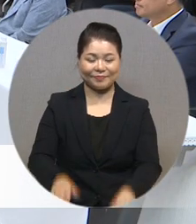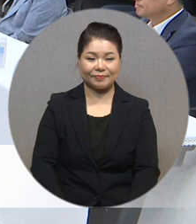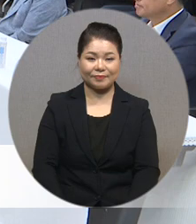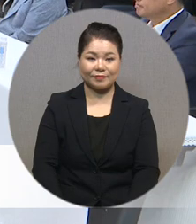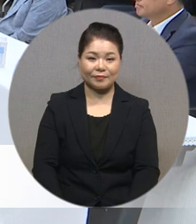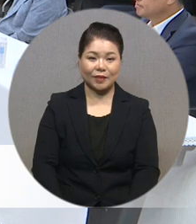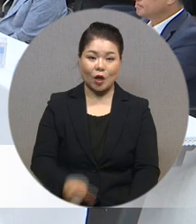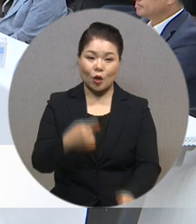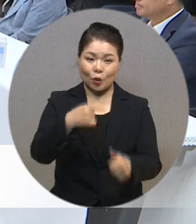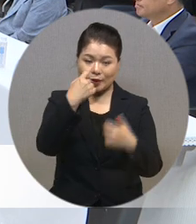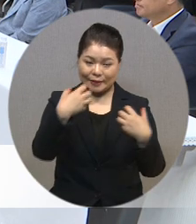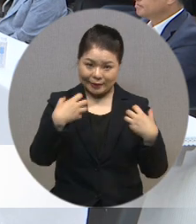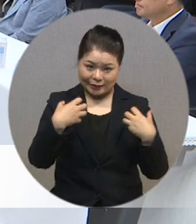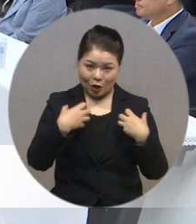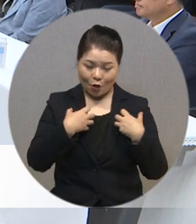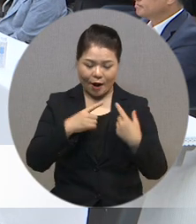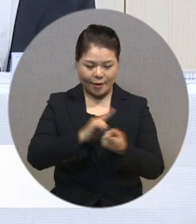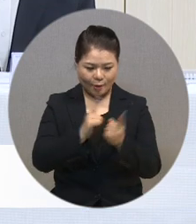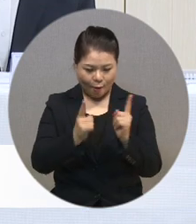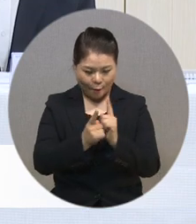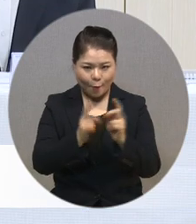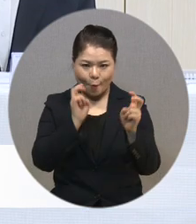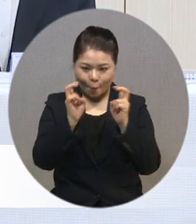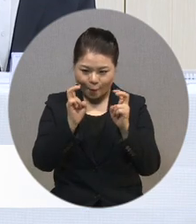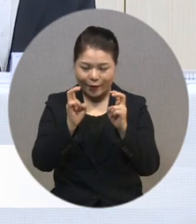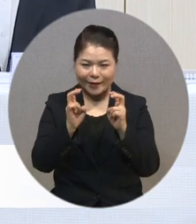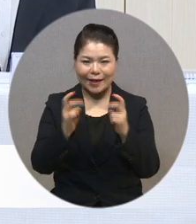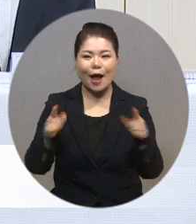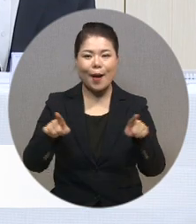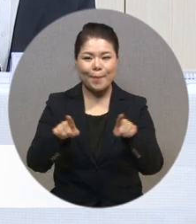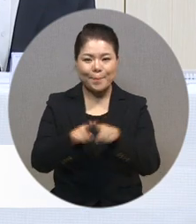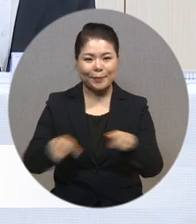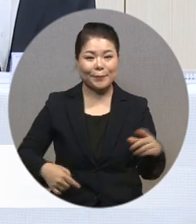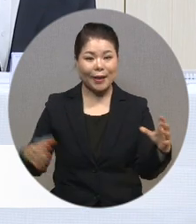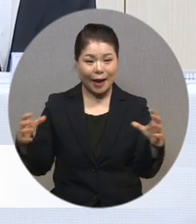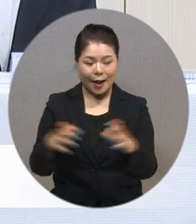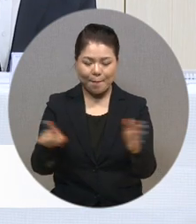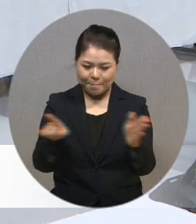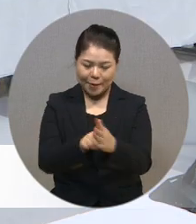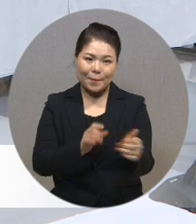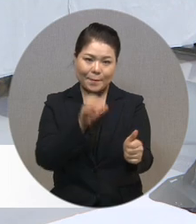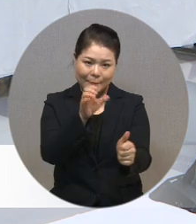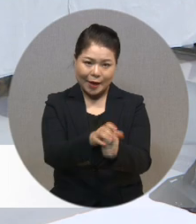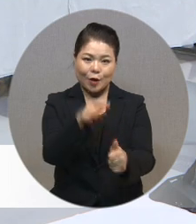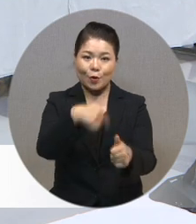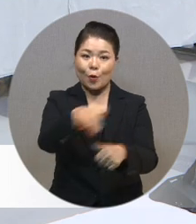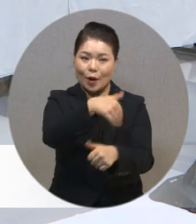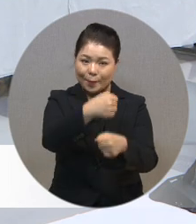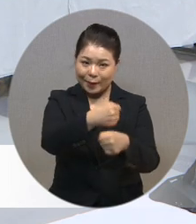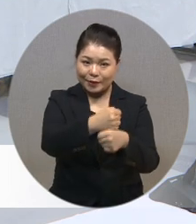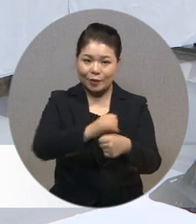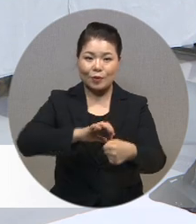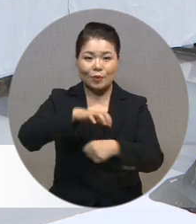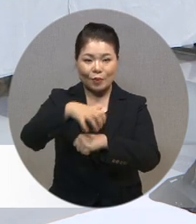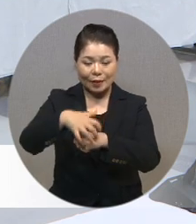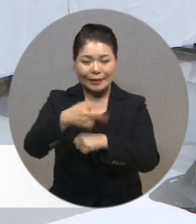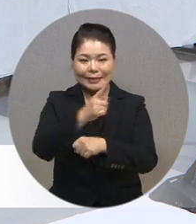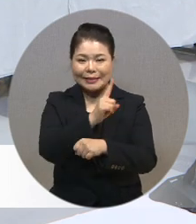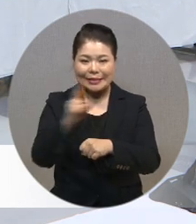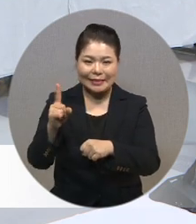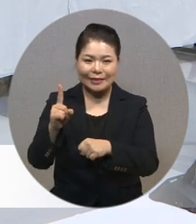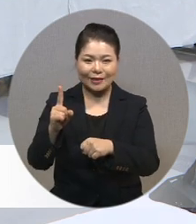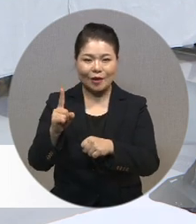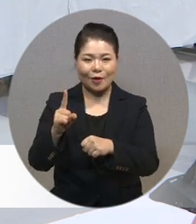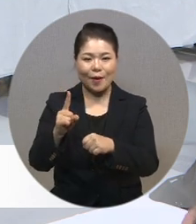지역 기관들과 적극적으로 협력해 믿고 맡기는 보육 환경 조성, 글로컬, 디지털 대응